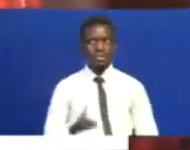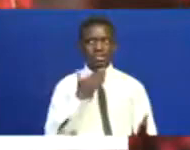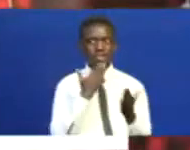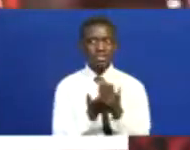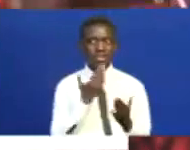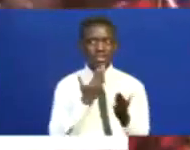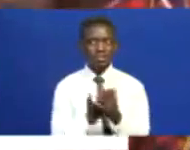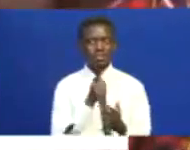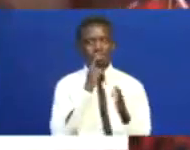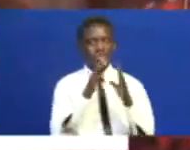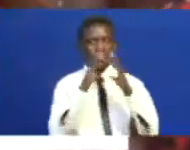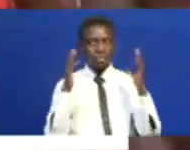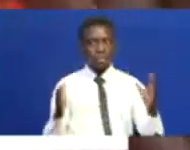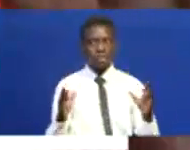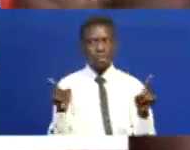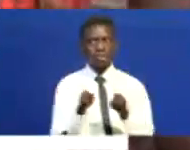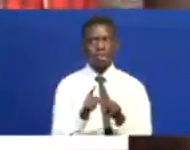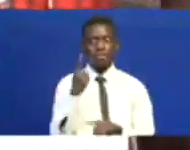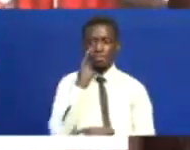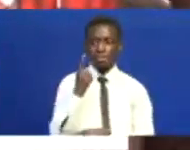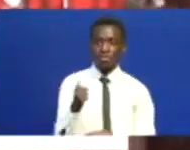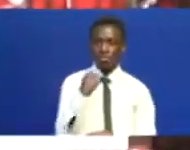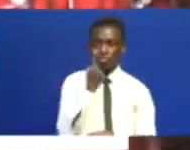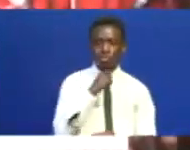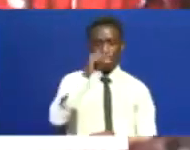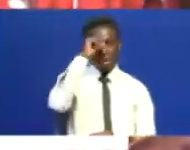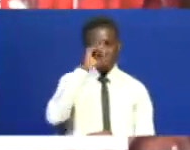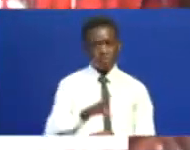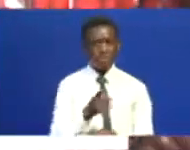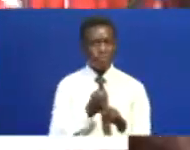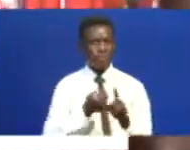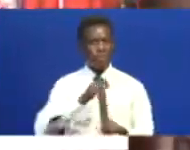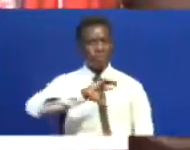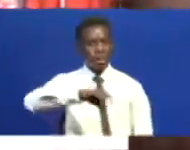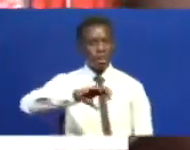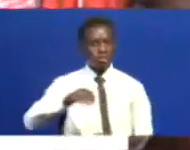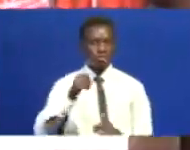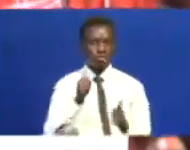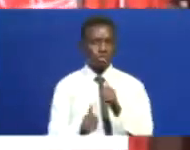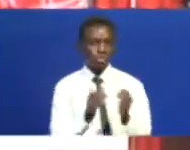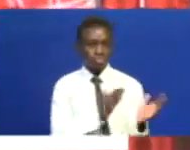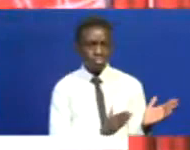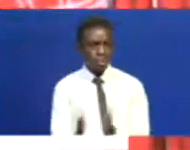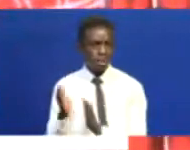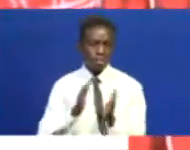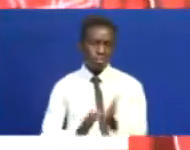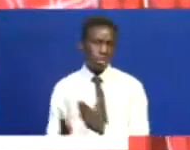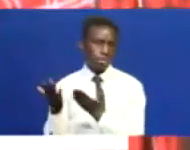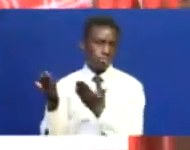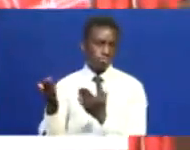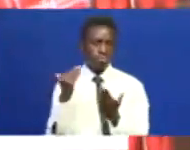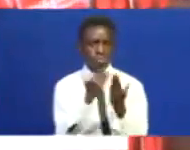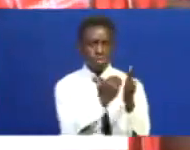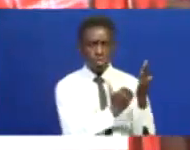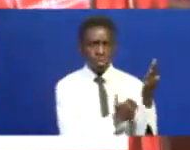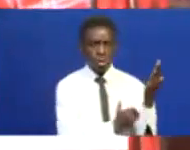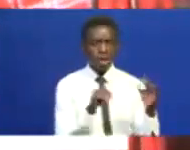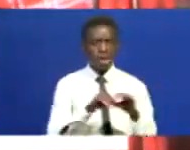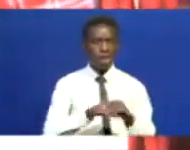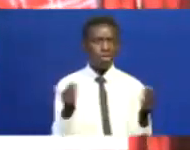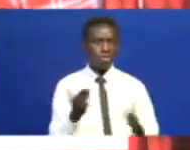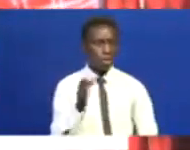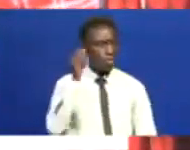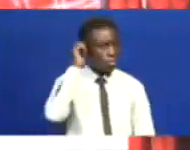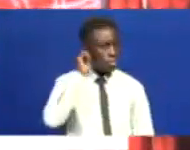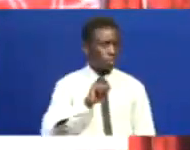Shukran. Na hao ni magavana kutoka kaunti ambazo zimepanga shughuli hii katika mbuga la wanyama la